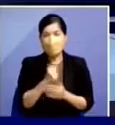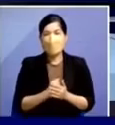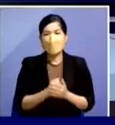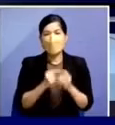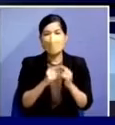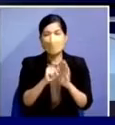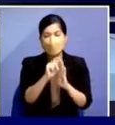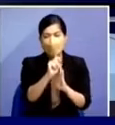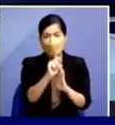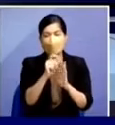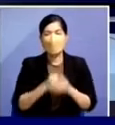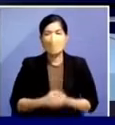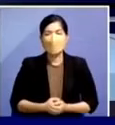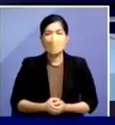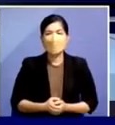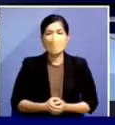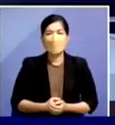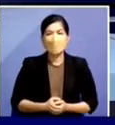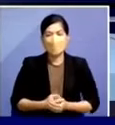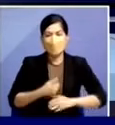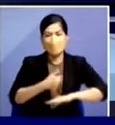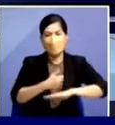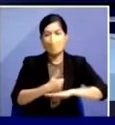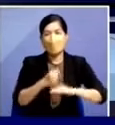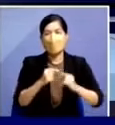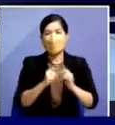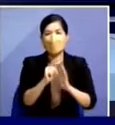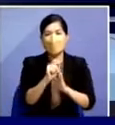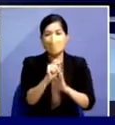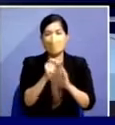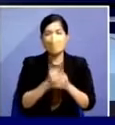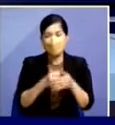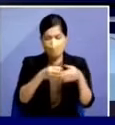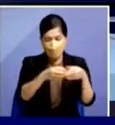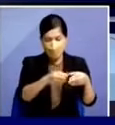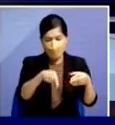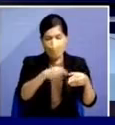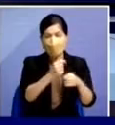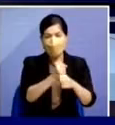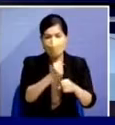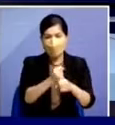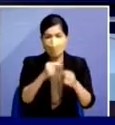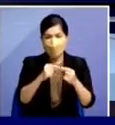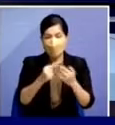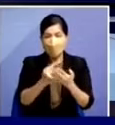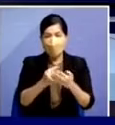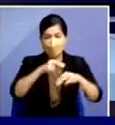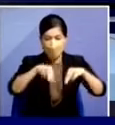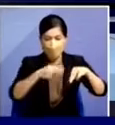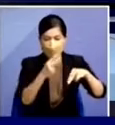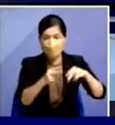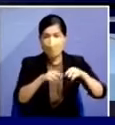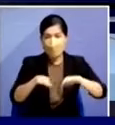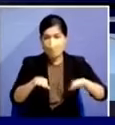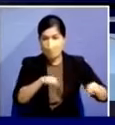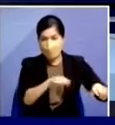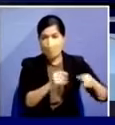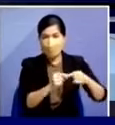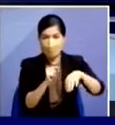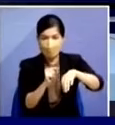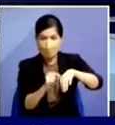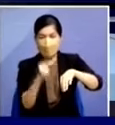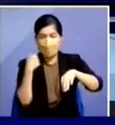ที่จังหวัดตากนะครับทางด้านของผู้ว่าราชการจังหวัดตากพร้อมคณะครับลงพื้นที่ตรวจความพร้อมสถานที่เตรียมศูนย์พักค